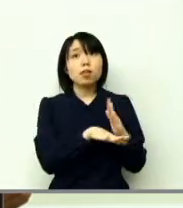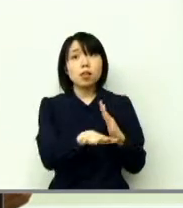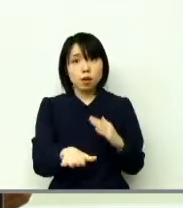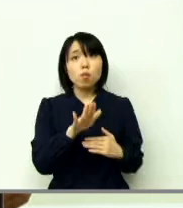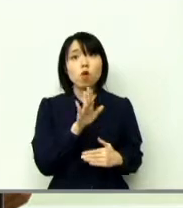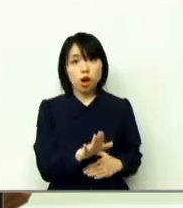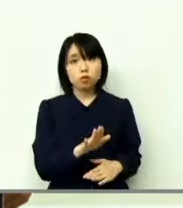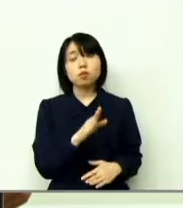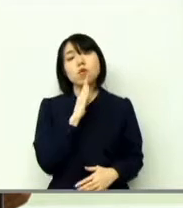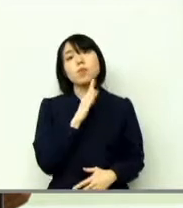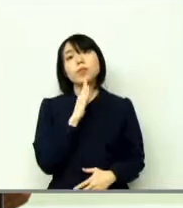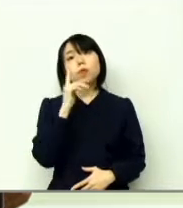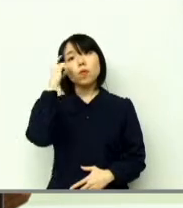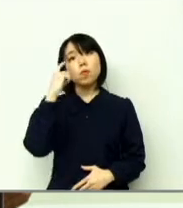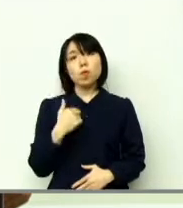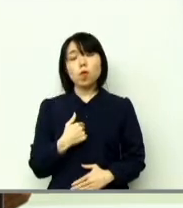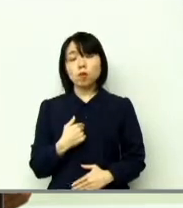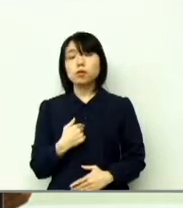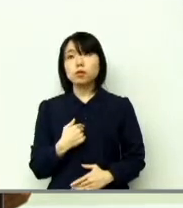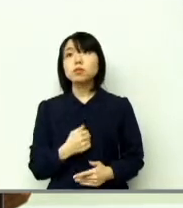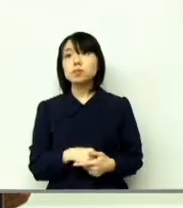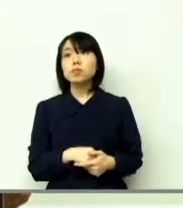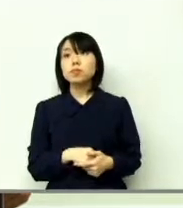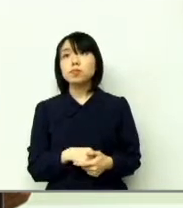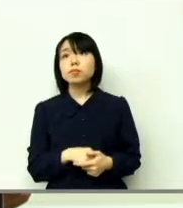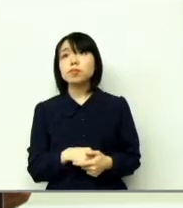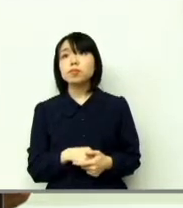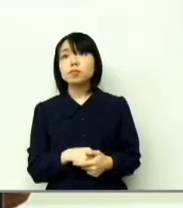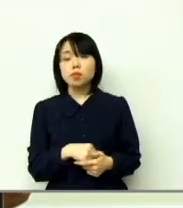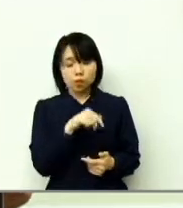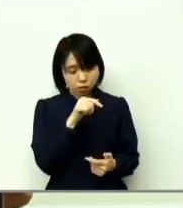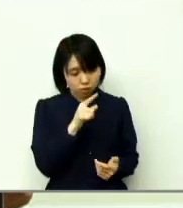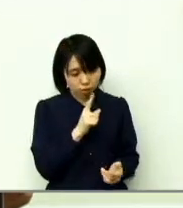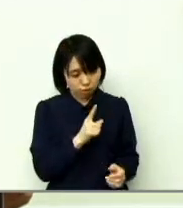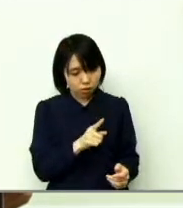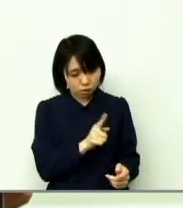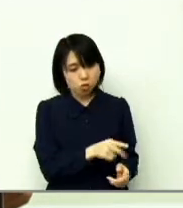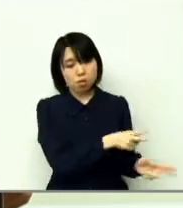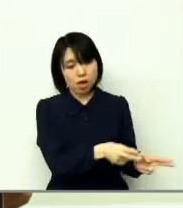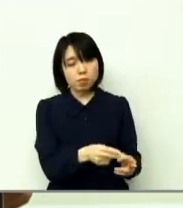のも私たちも十分承知をしておりますので、その整備はしていきます。